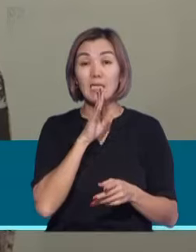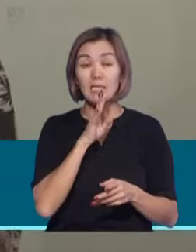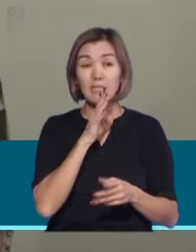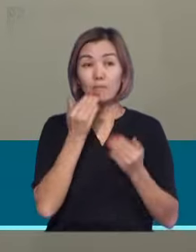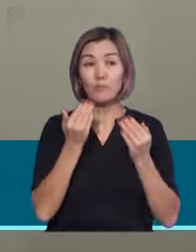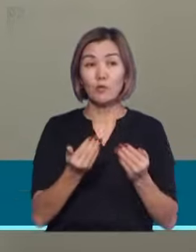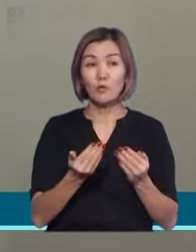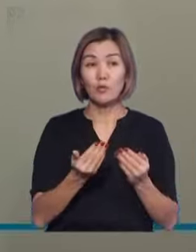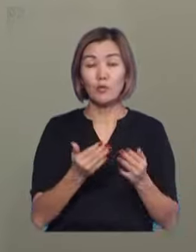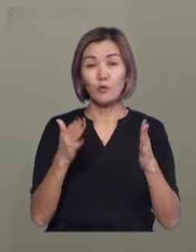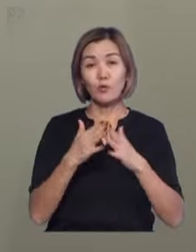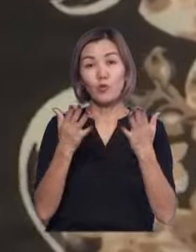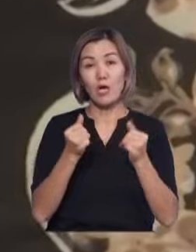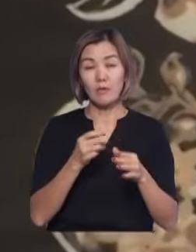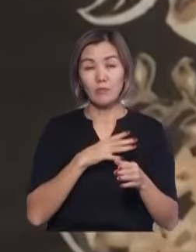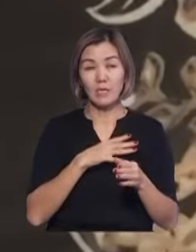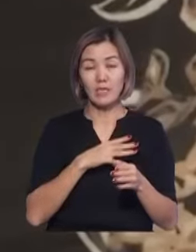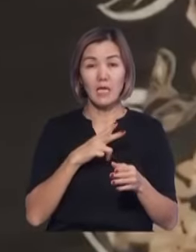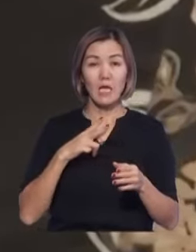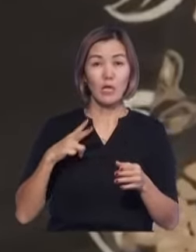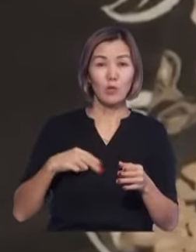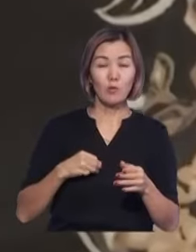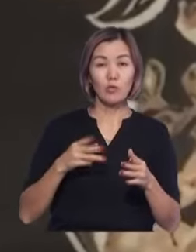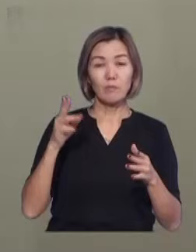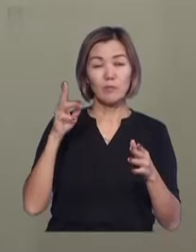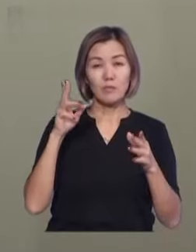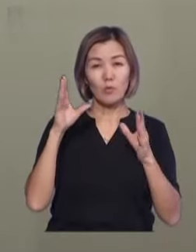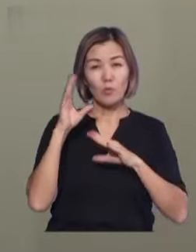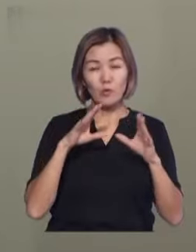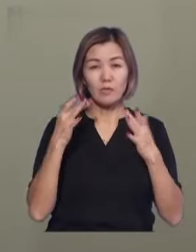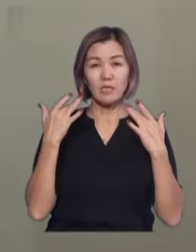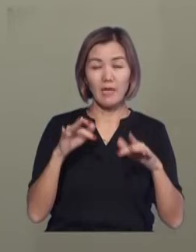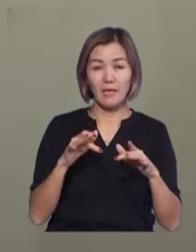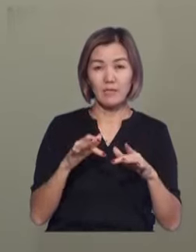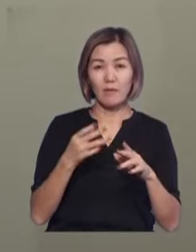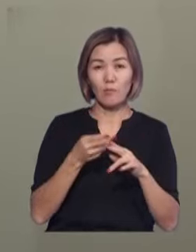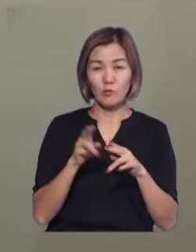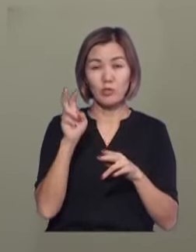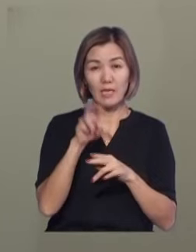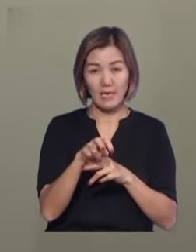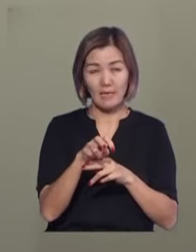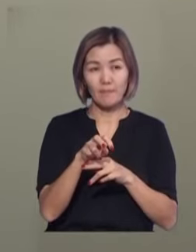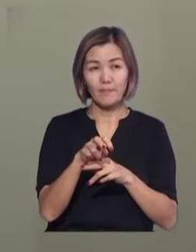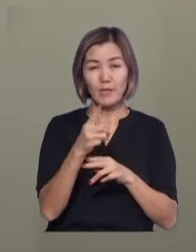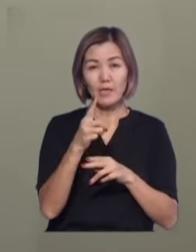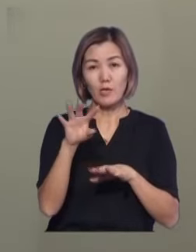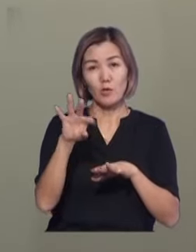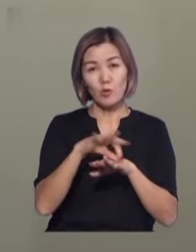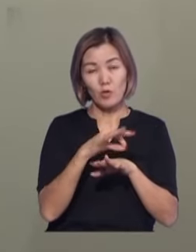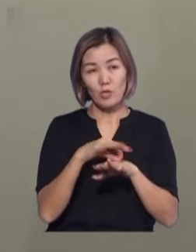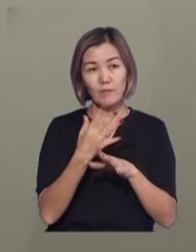бүгін баспаналы болып жатыр. Қызымыз оқуын бітіріп кеп бүгін осы жаққа келіп мінекей бір басы екі